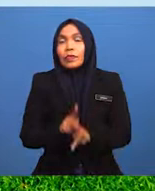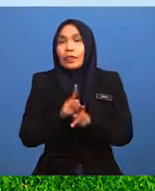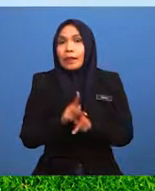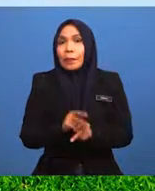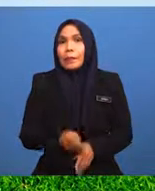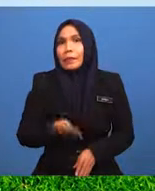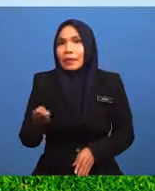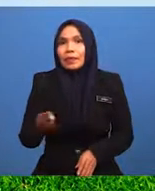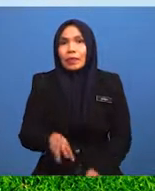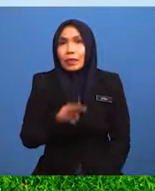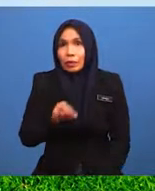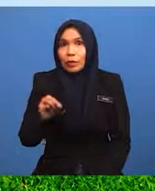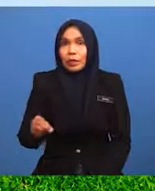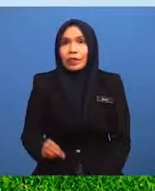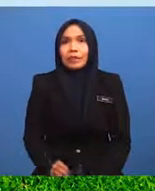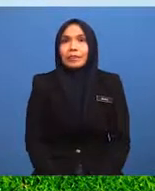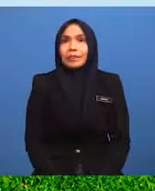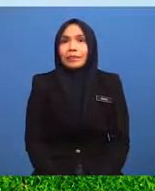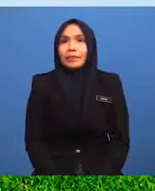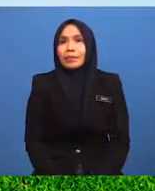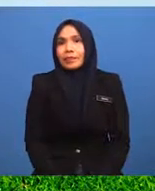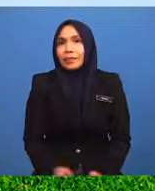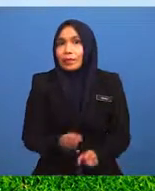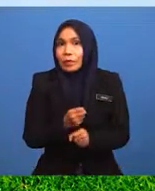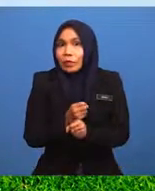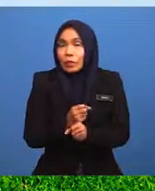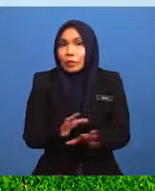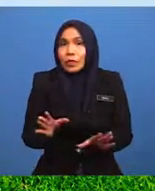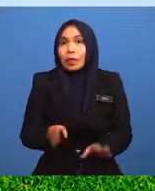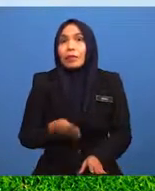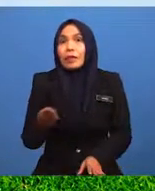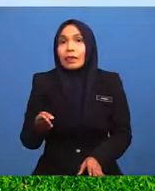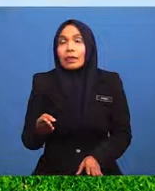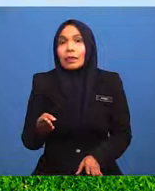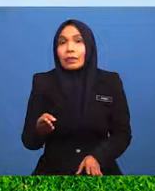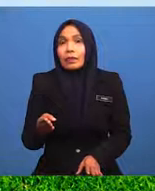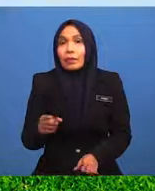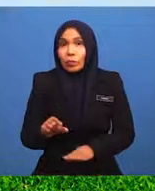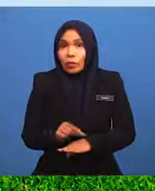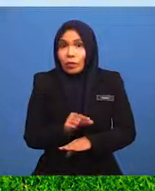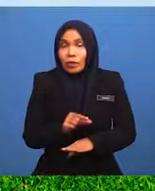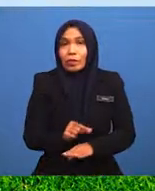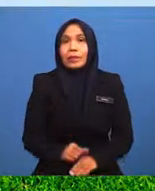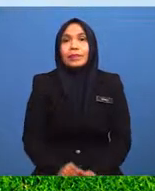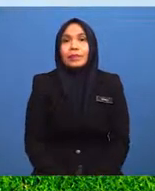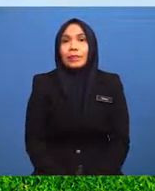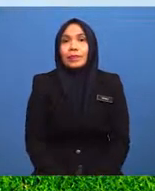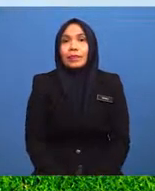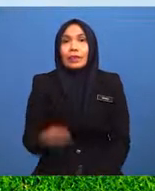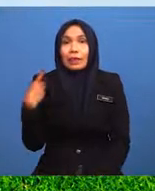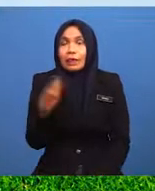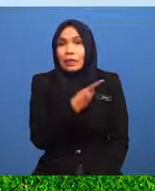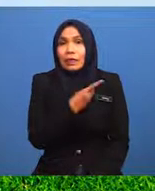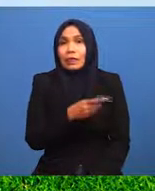Murid-murid, selepas kita menggunakan barang ahli keluarga, kita seharusnya memulangkan